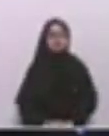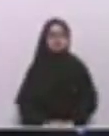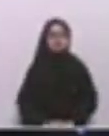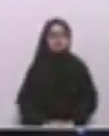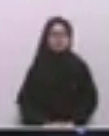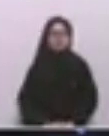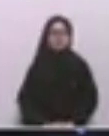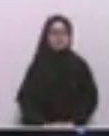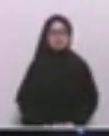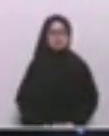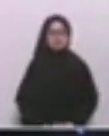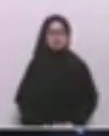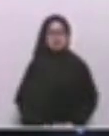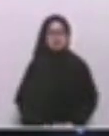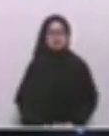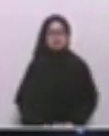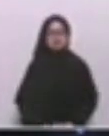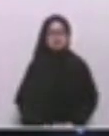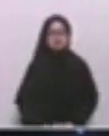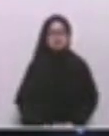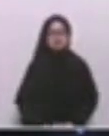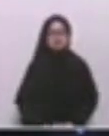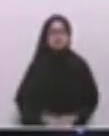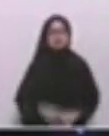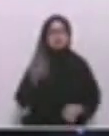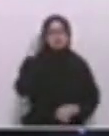silakan untuk sesi calon